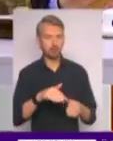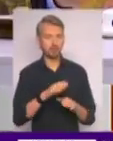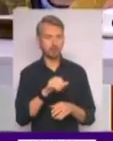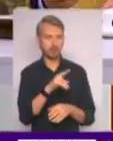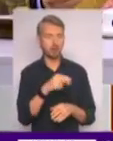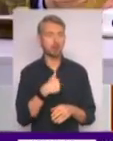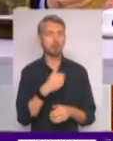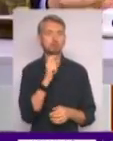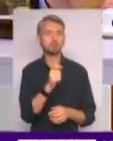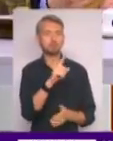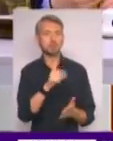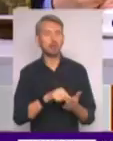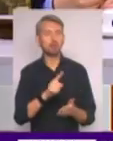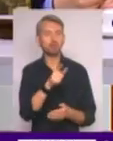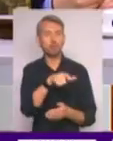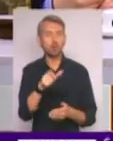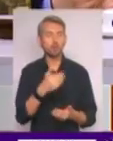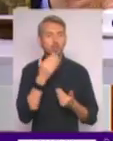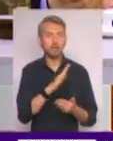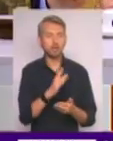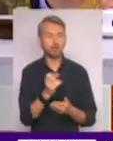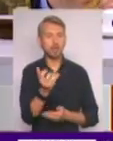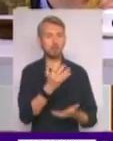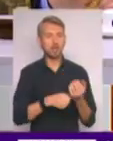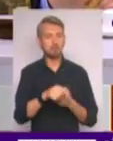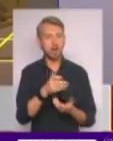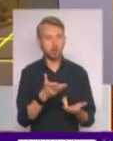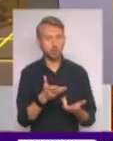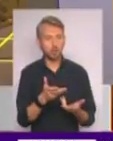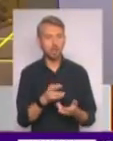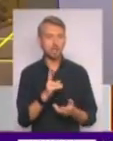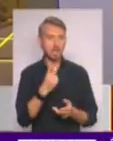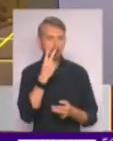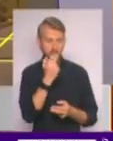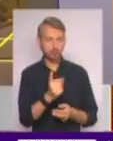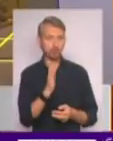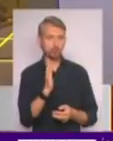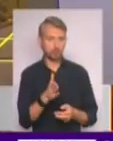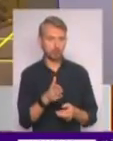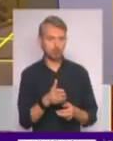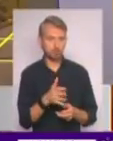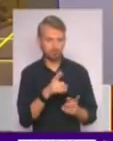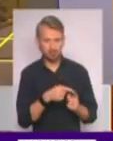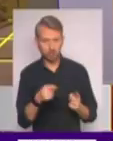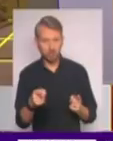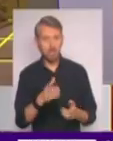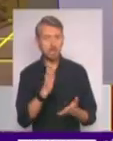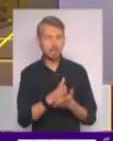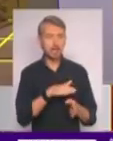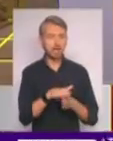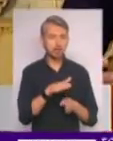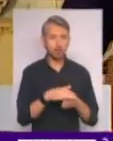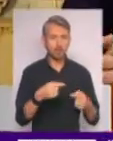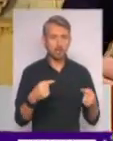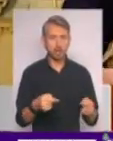питання, чому люди не звертаються на приймальну, ну, як звично було би в потоці. Да? Є реалізовані речі в